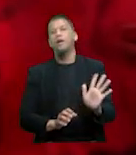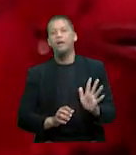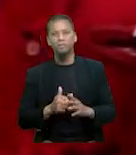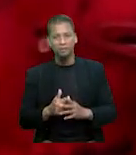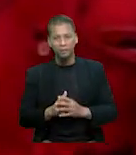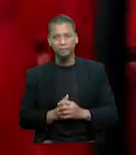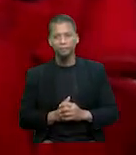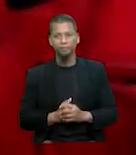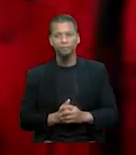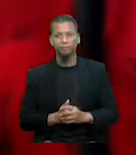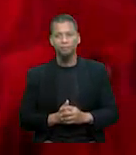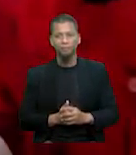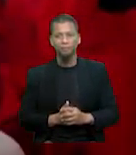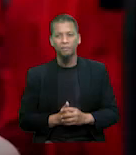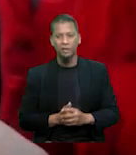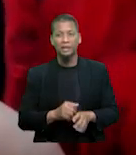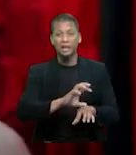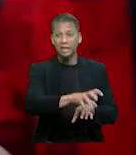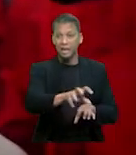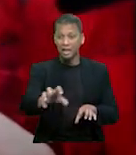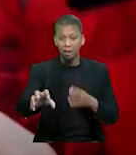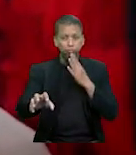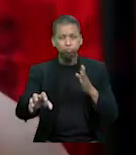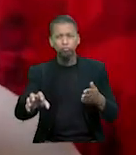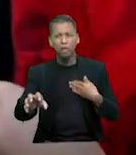tiap-tiap daerah betul. Dan pemerintah daerah harus